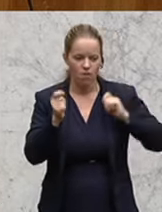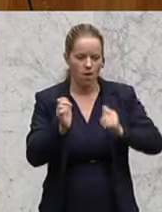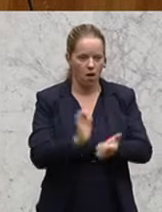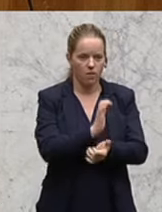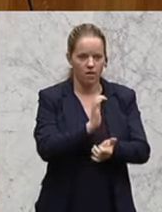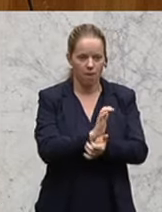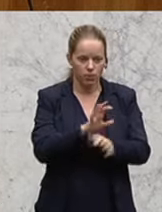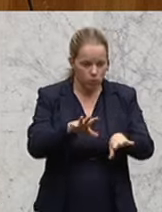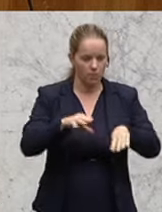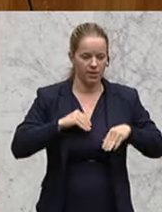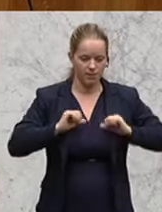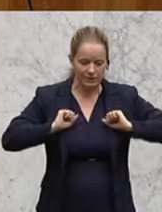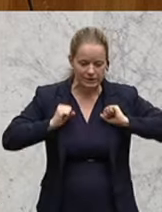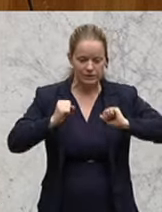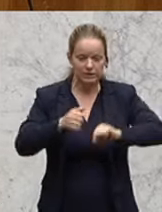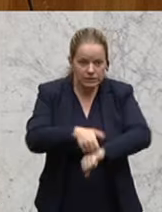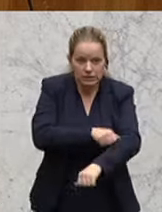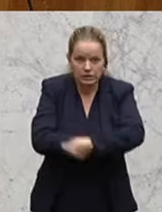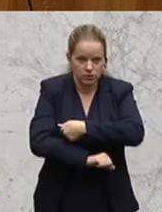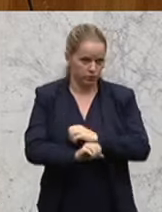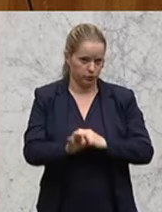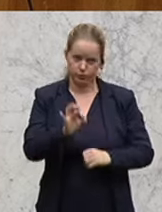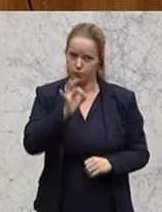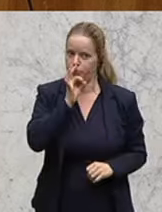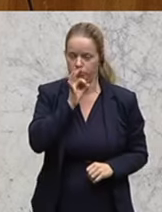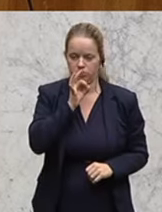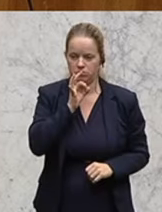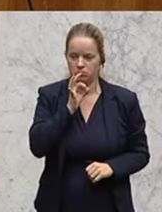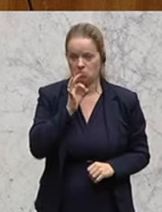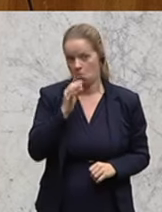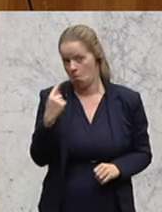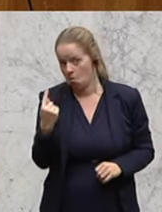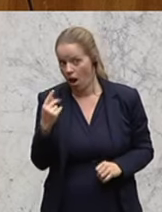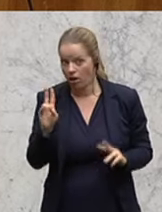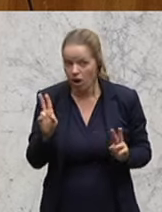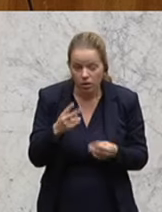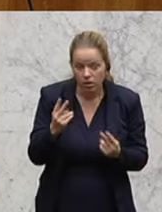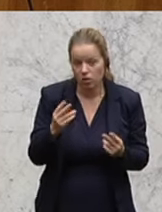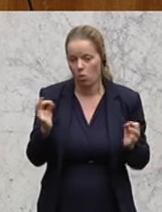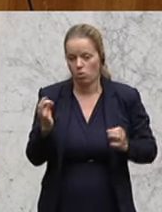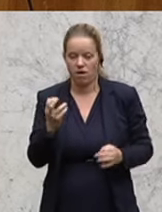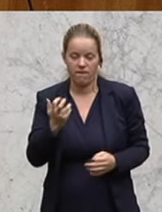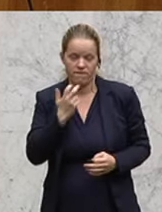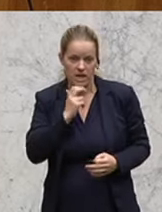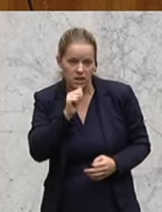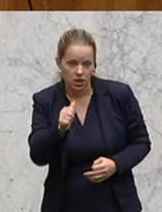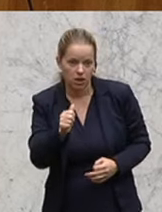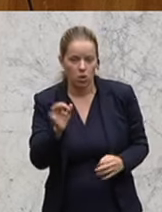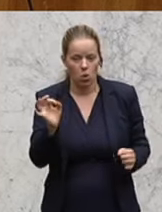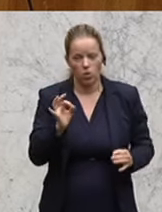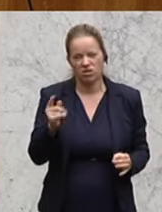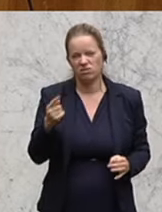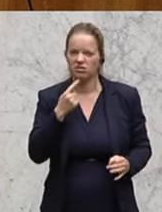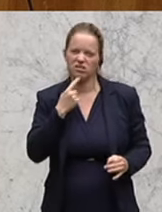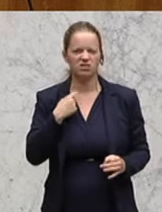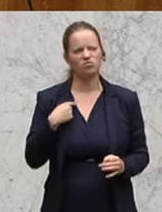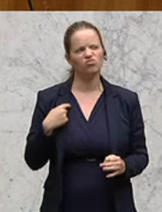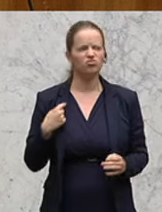an, weil Sie nicht können oder nicht wollen. Oder weil Sie glauben, dass Sie dafür nicht die Kraft haben oder